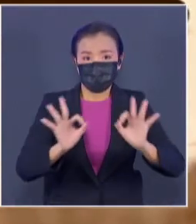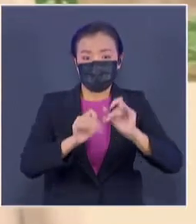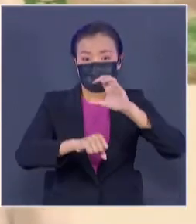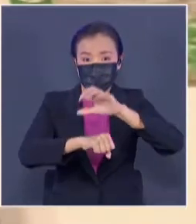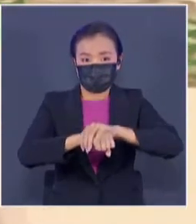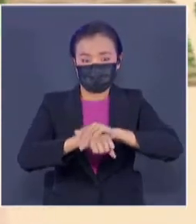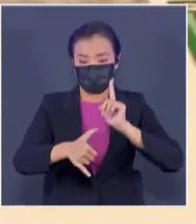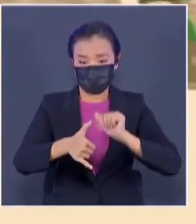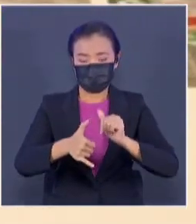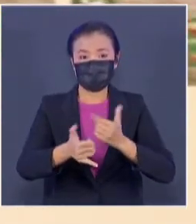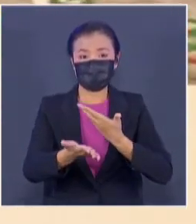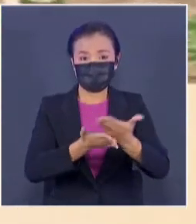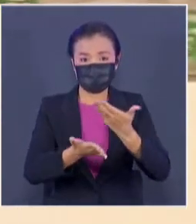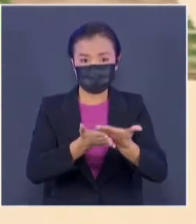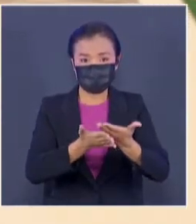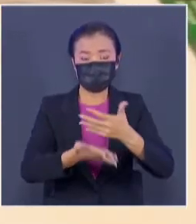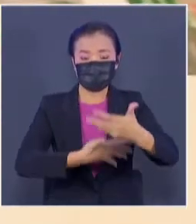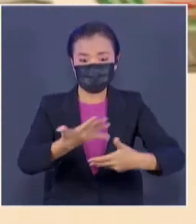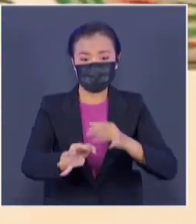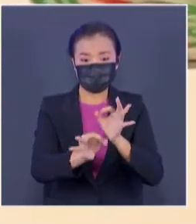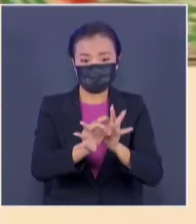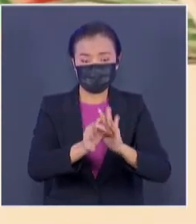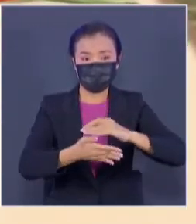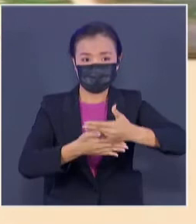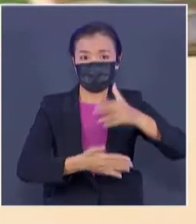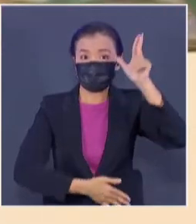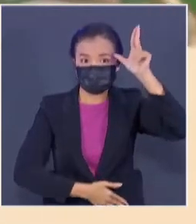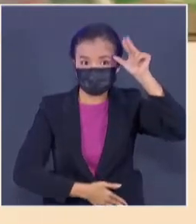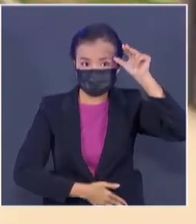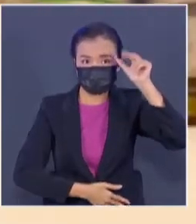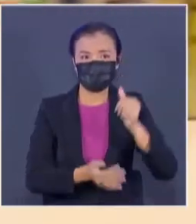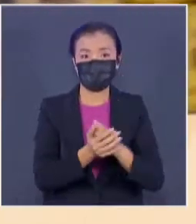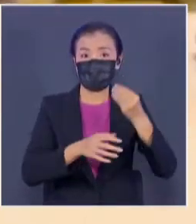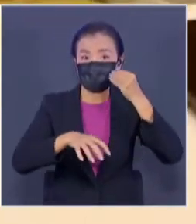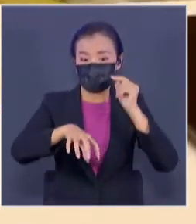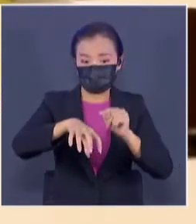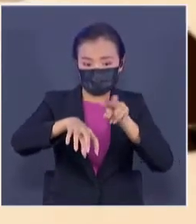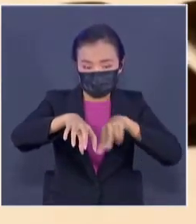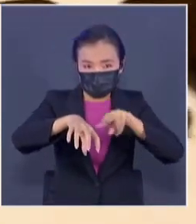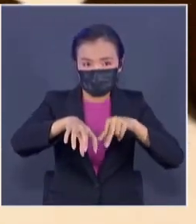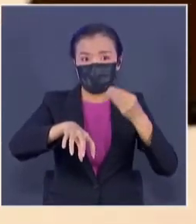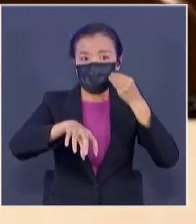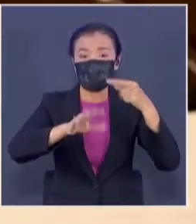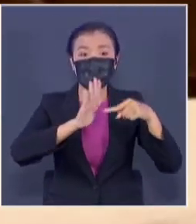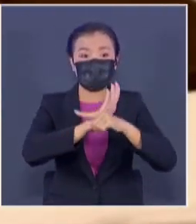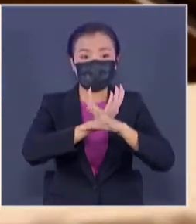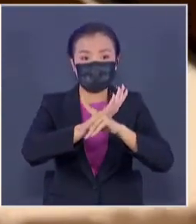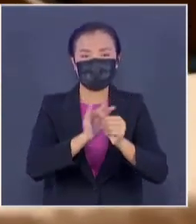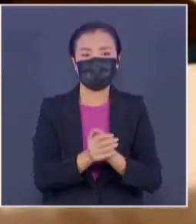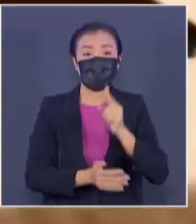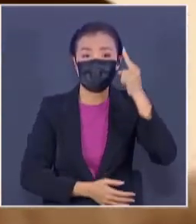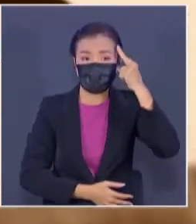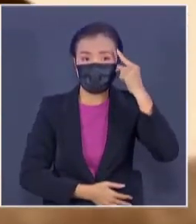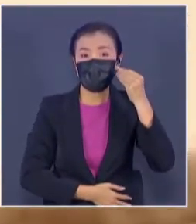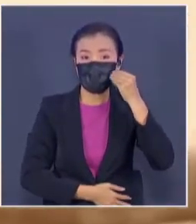อเย่นรับซื้อขายบัญชีม้าซึ่งตำรวจไซเบอร์ได้นำกำลังเข้าค้นบ้านพักในจังหวัดชลบุรีหลังสืบทราบว่า